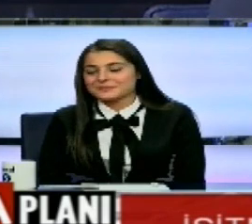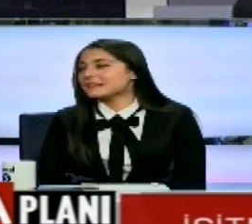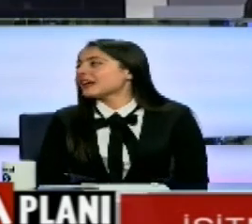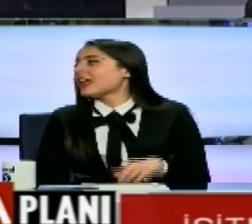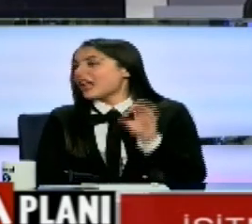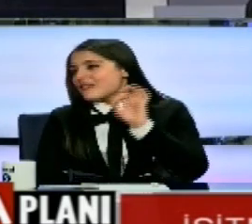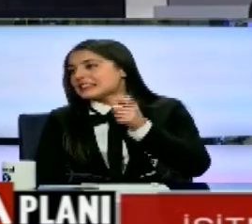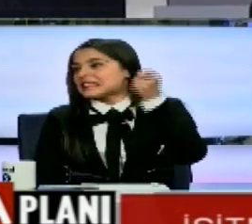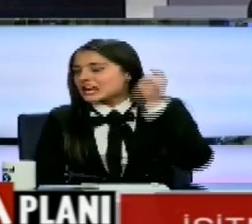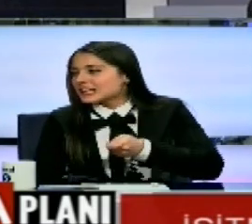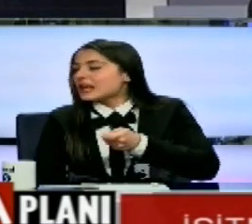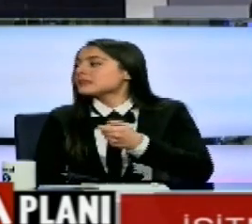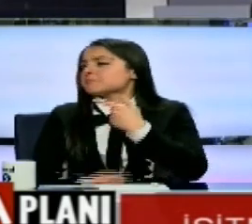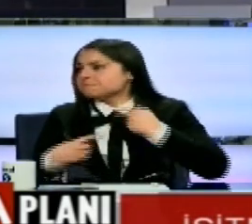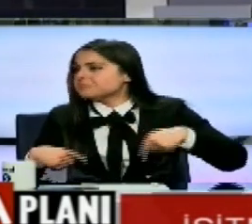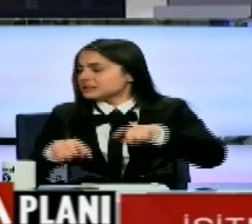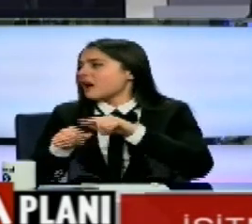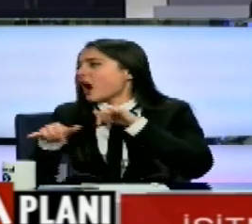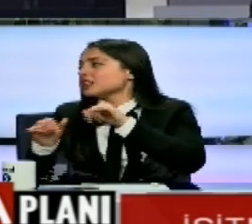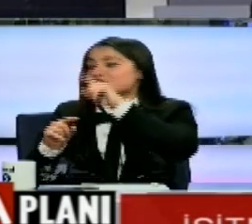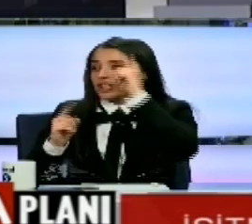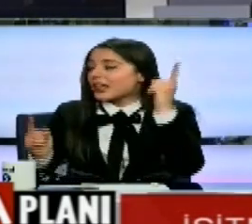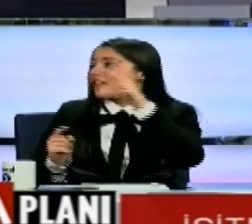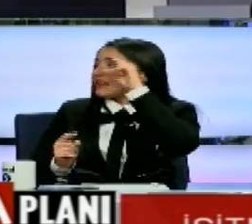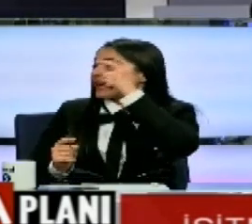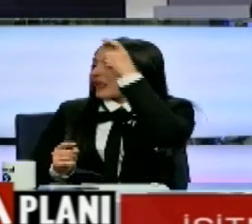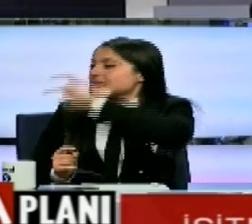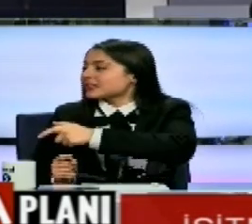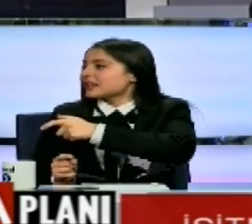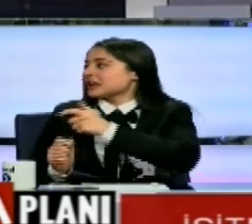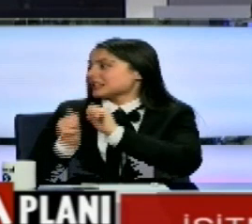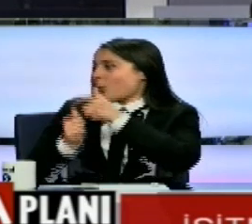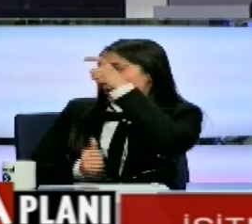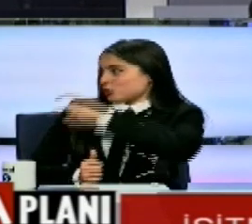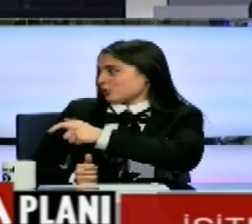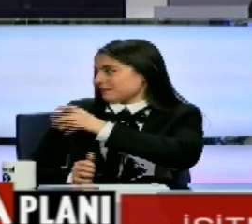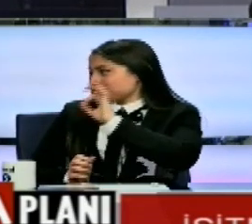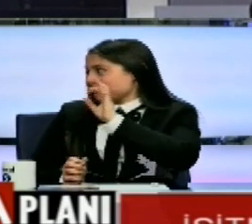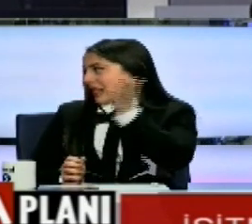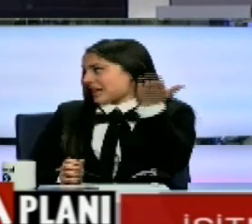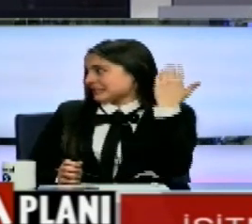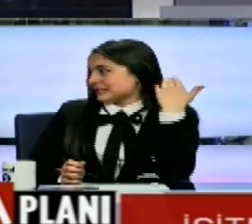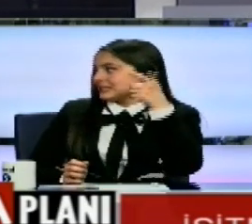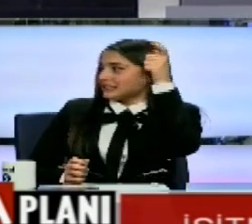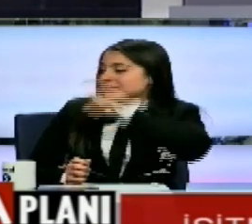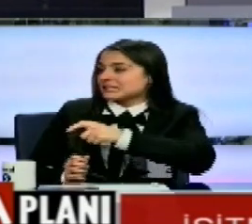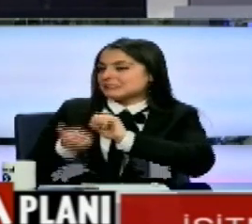Gerçekten biz de öyle inşallah. Veysel Bey de bildiğim kadarıyla sporcu bir kişiliği var.